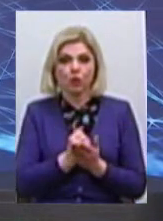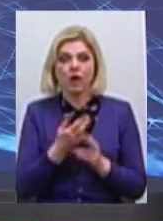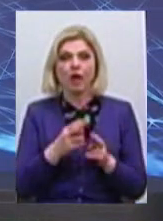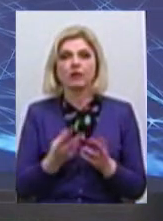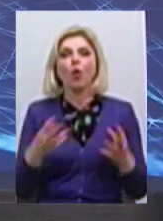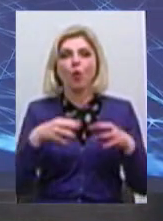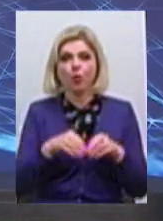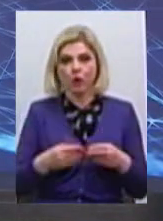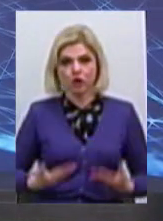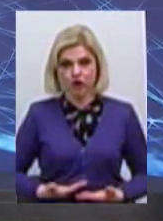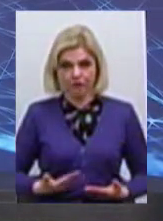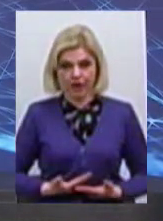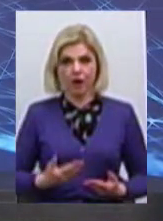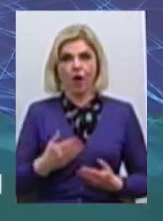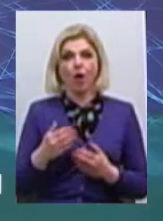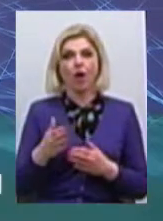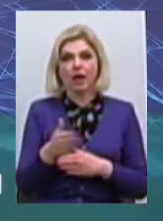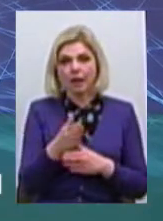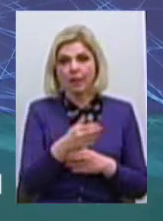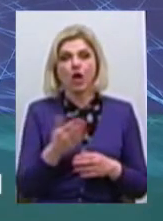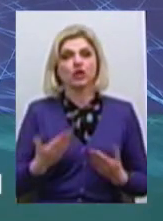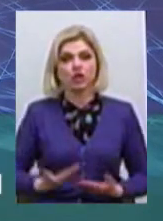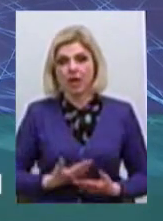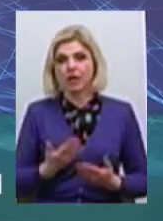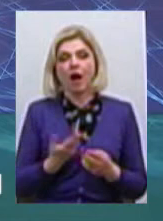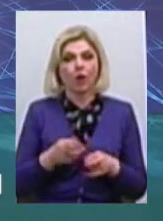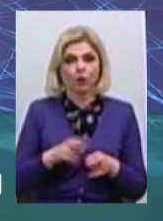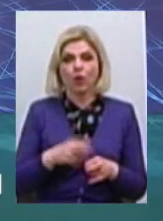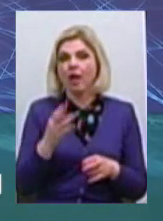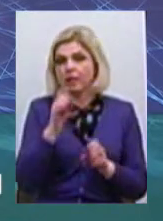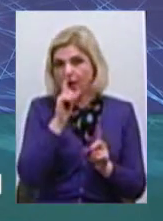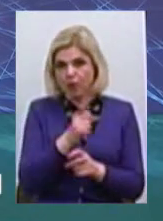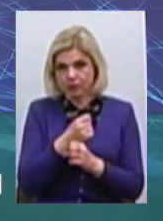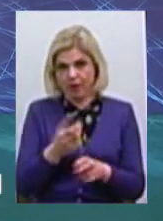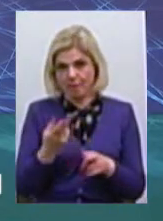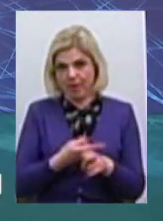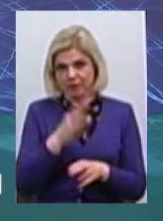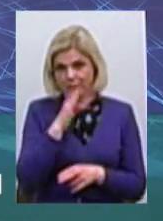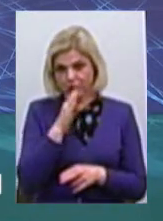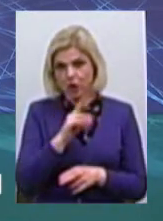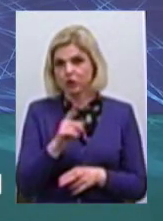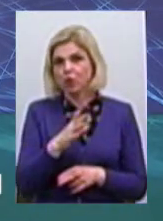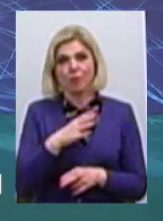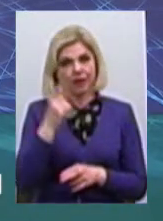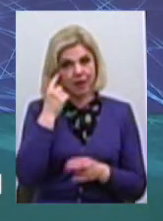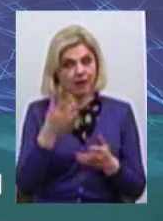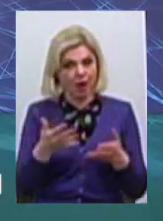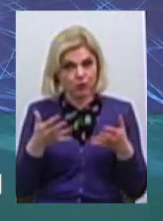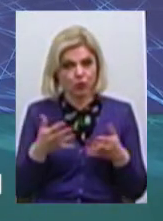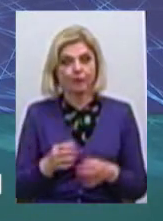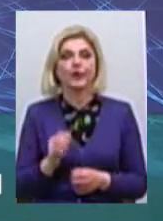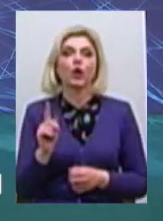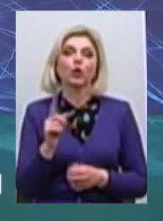організмів, життя яких неможливо без води. Це так, щоб було зрозуміліше. До